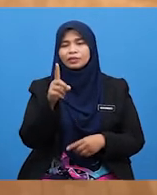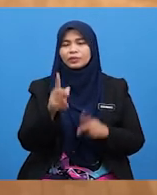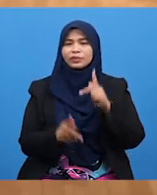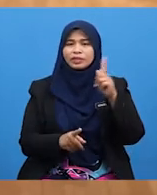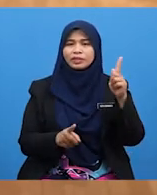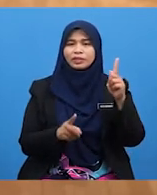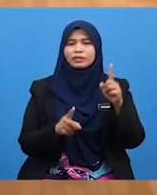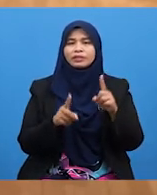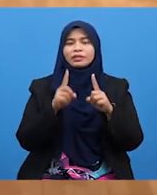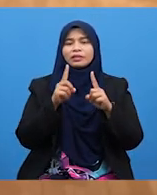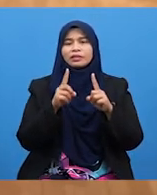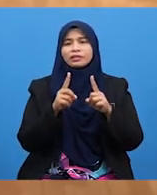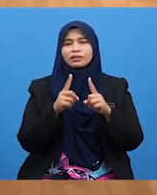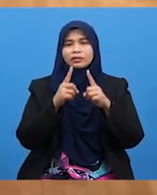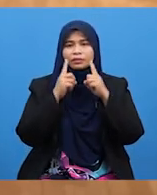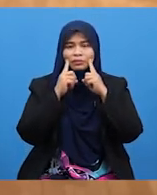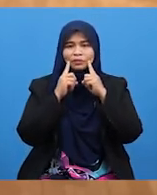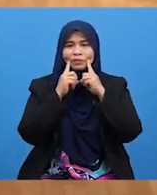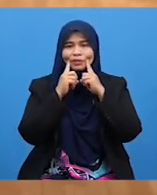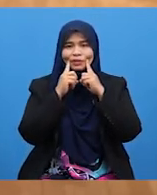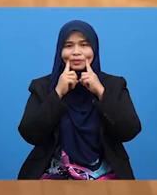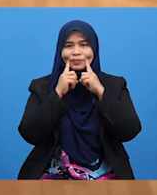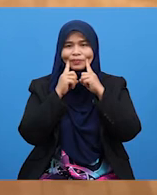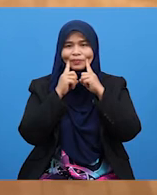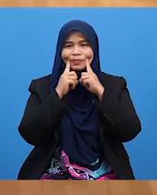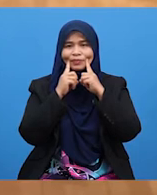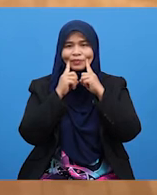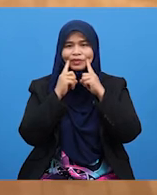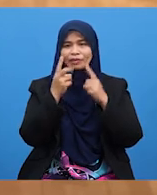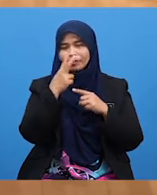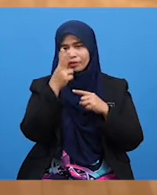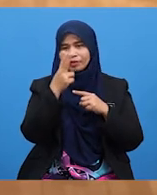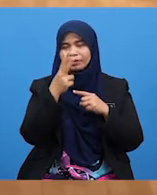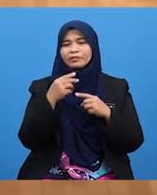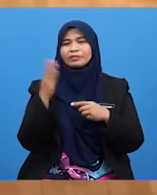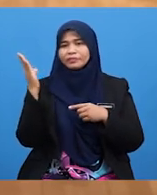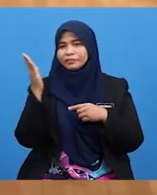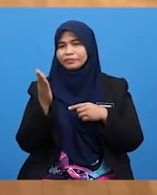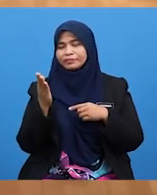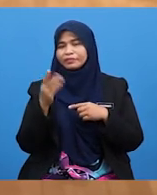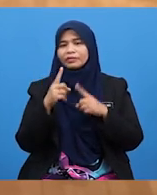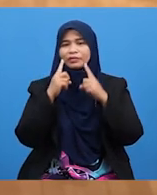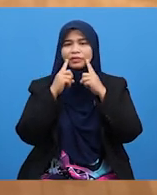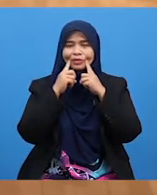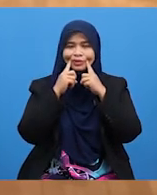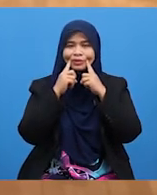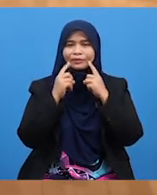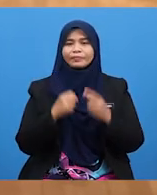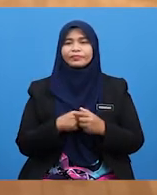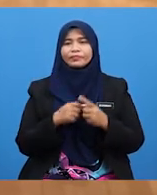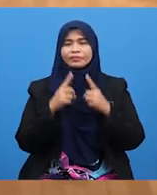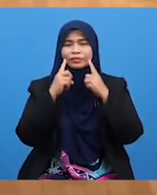kiri. Okay? Kita letakkan di pipi kita. Okay? Dan kita akan menyanyikan menggunakan getaran